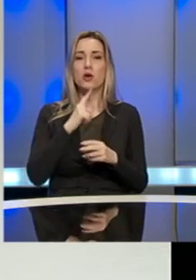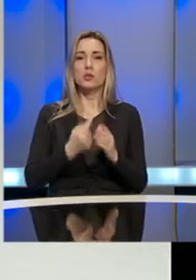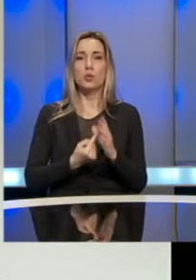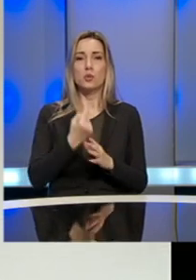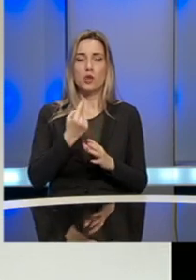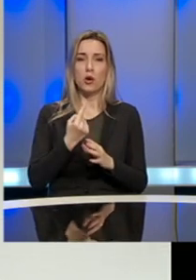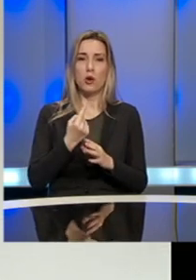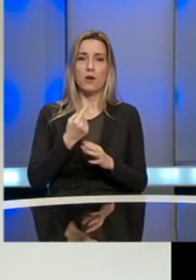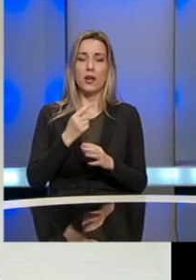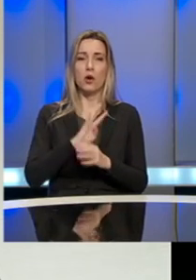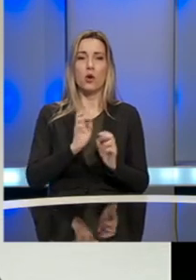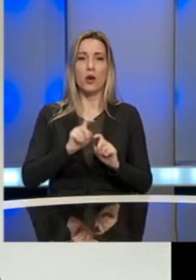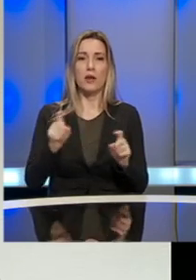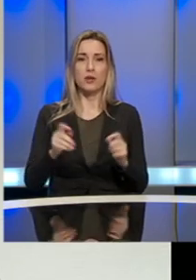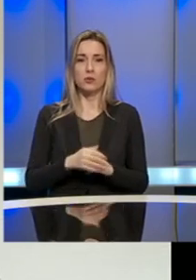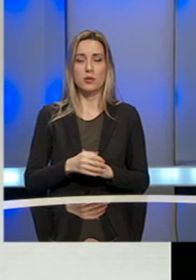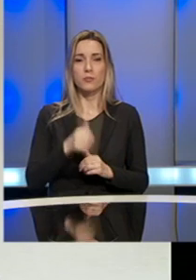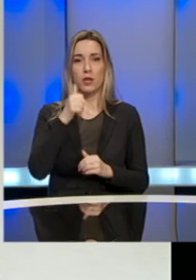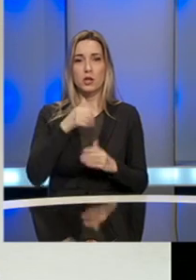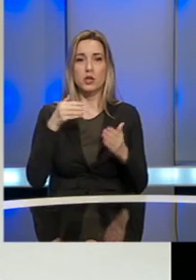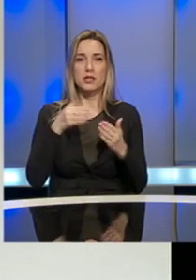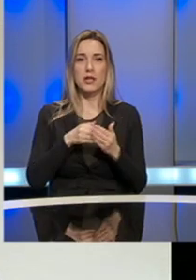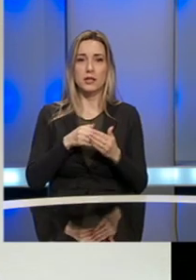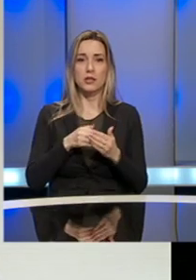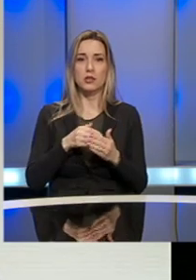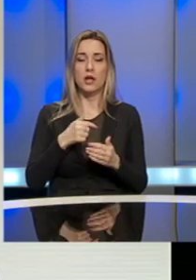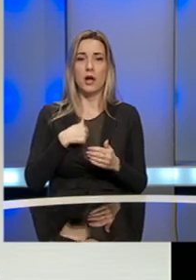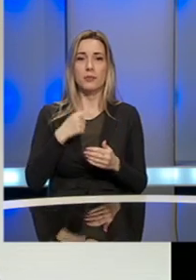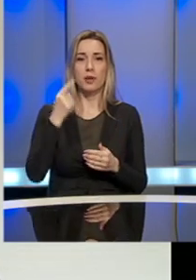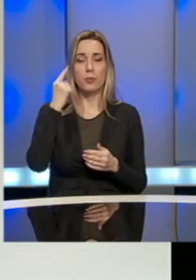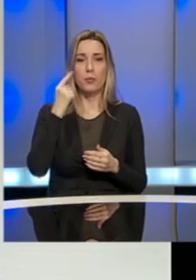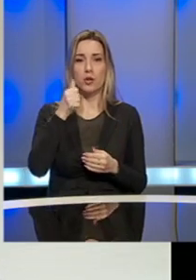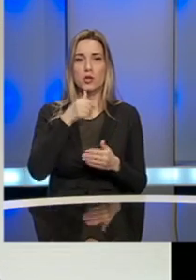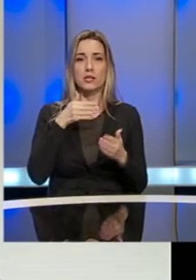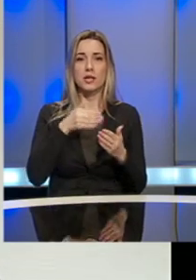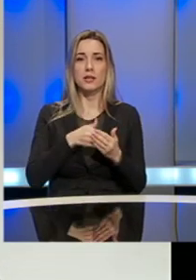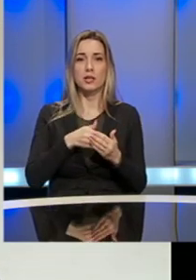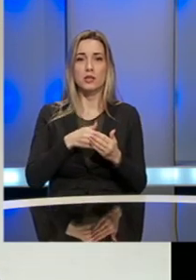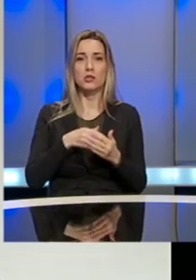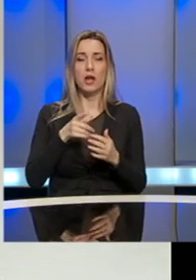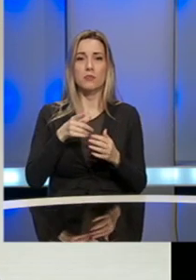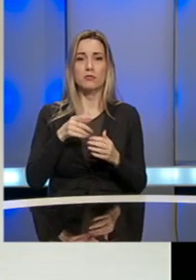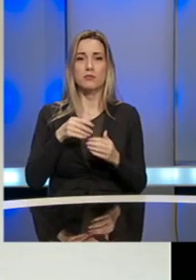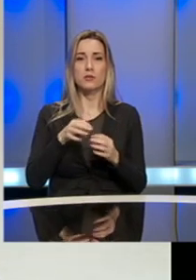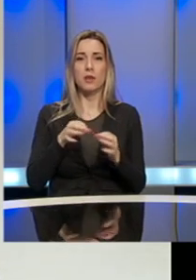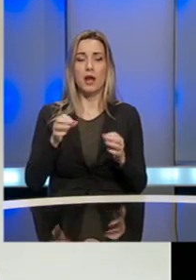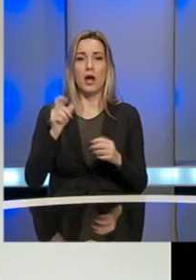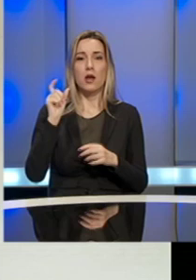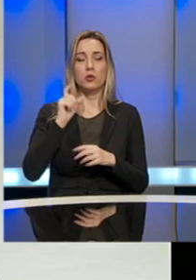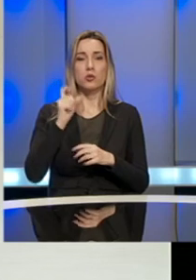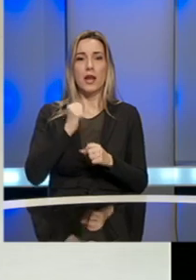uzrokovane koronavirusom. Što se tiče, jako je bitno napomenuti, što se tiče preventivnih mjera, Republika Turska je